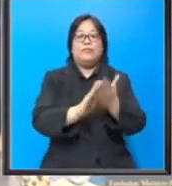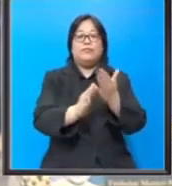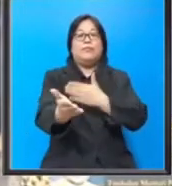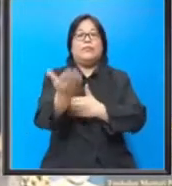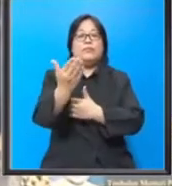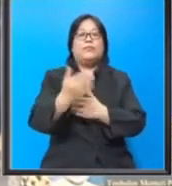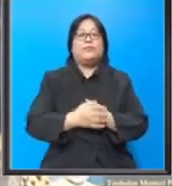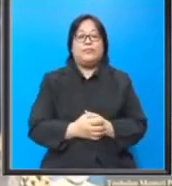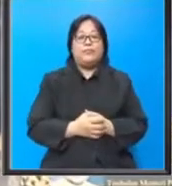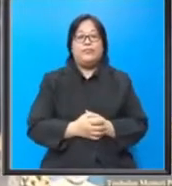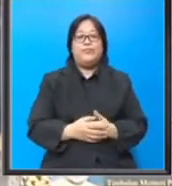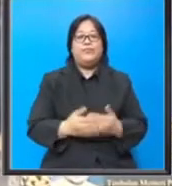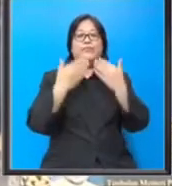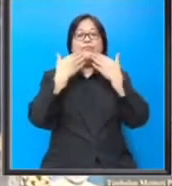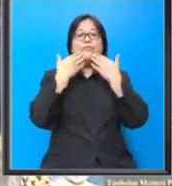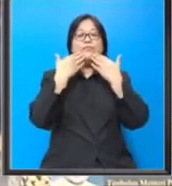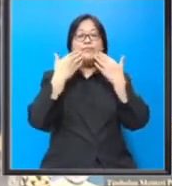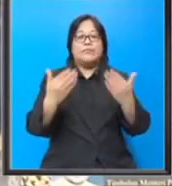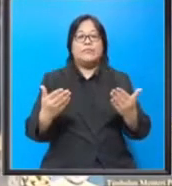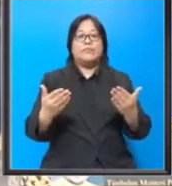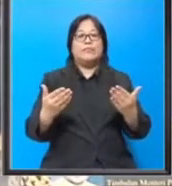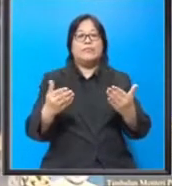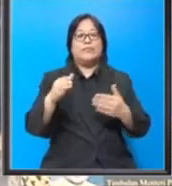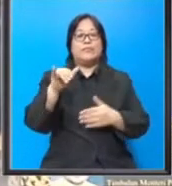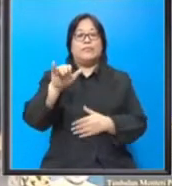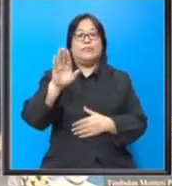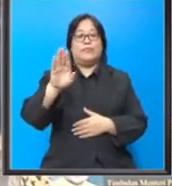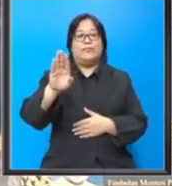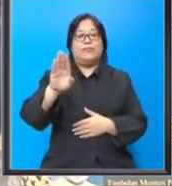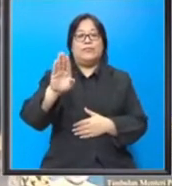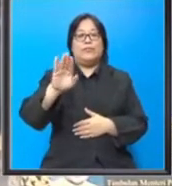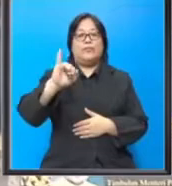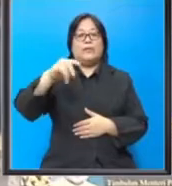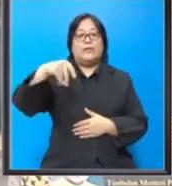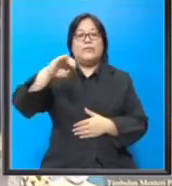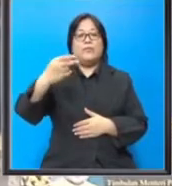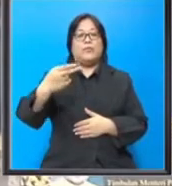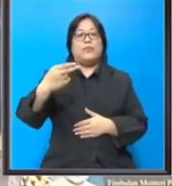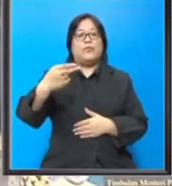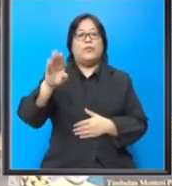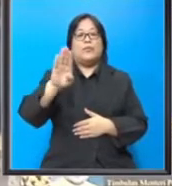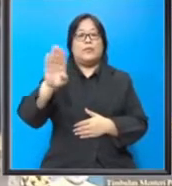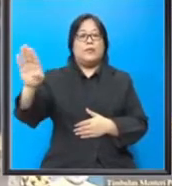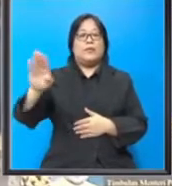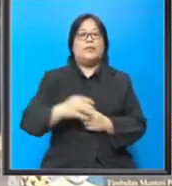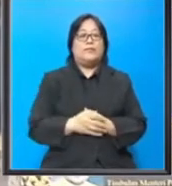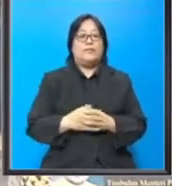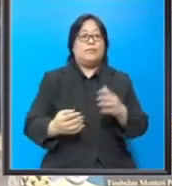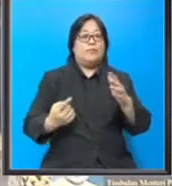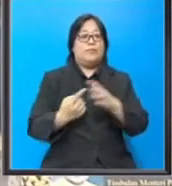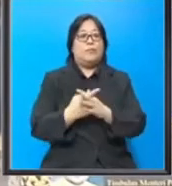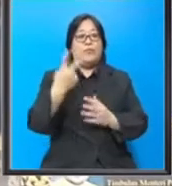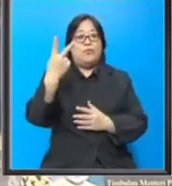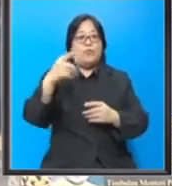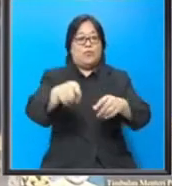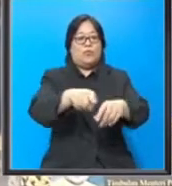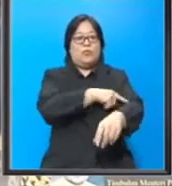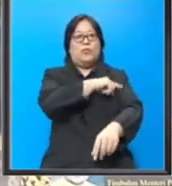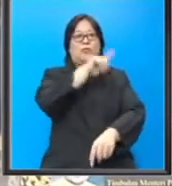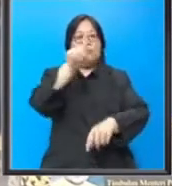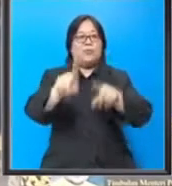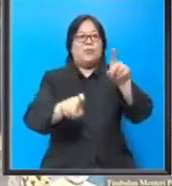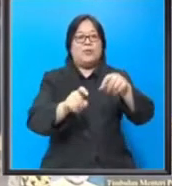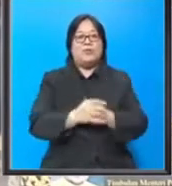pagi Makasih Kepada yang terhormat itu barat yang membangkitkan gosoklah dianggap panjang